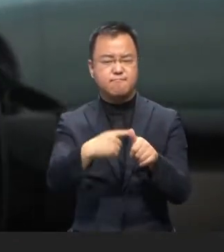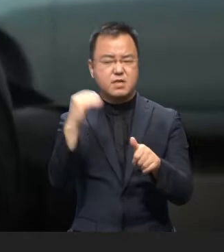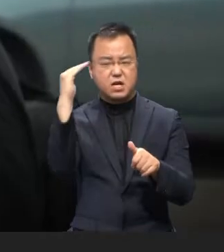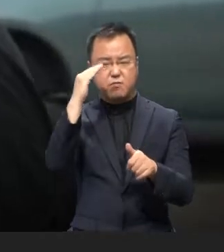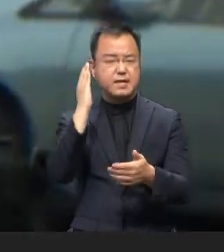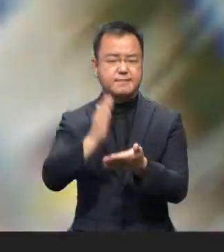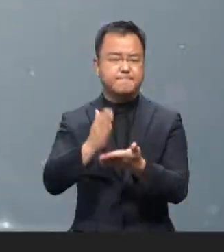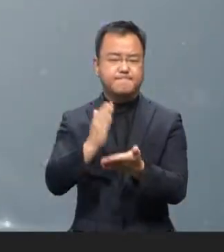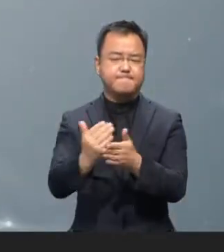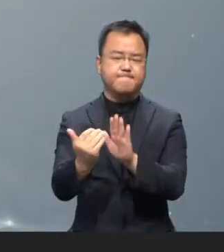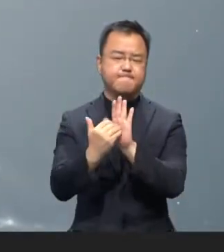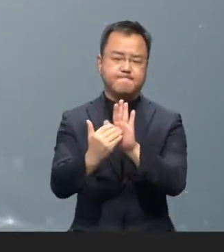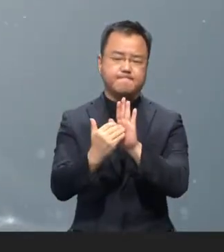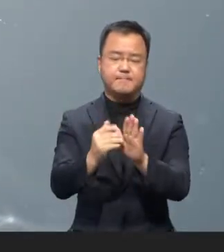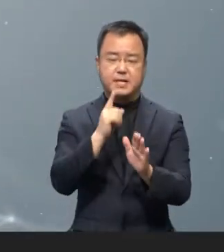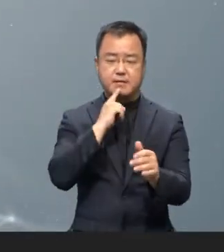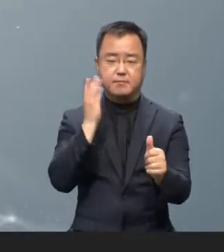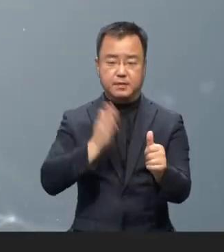제안합니다.